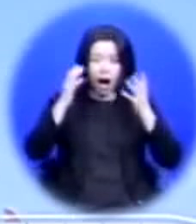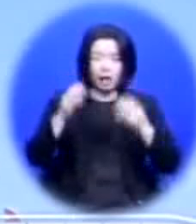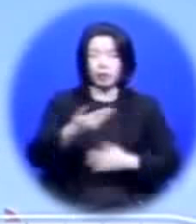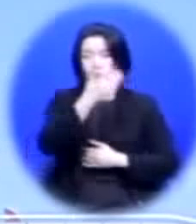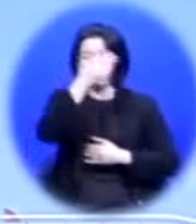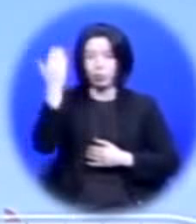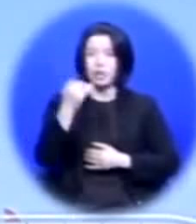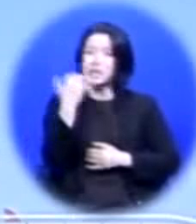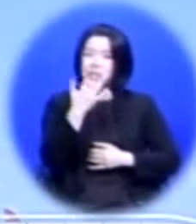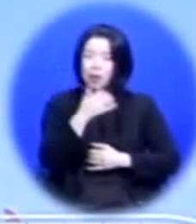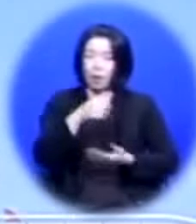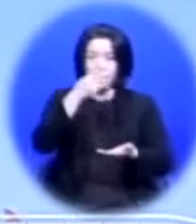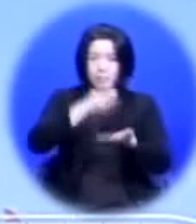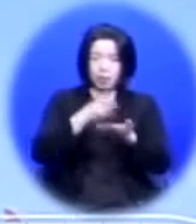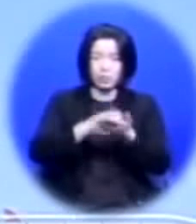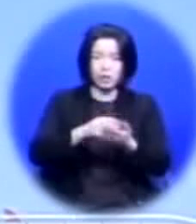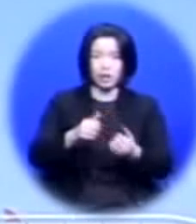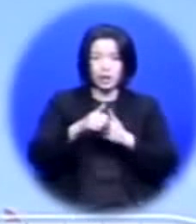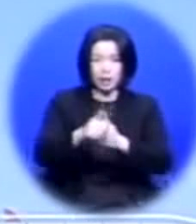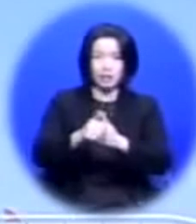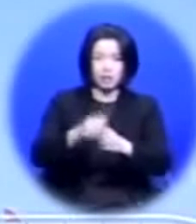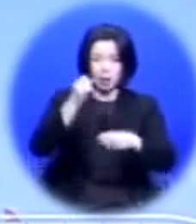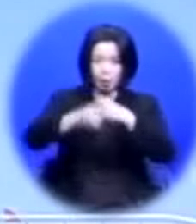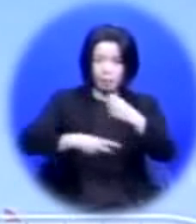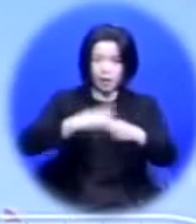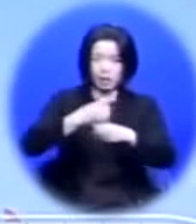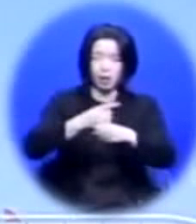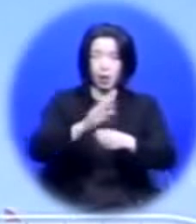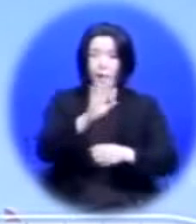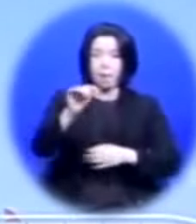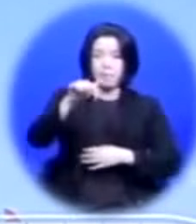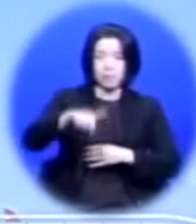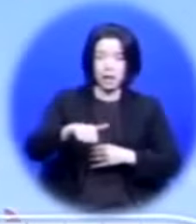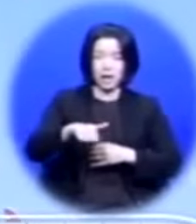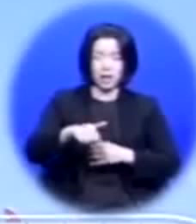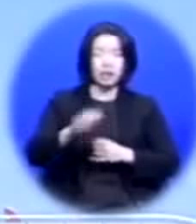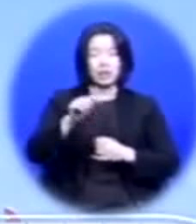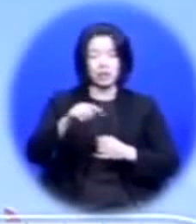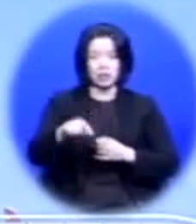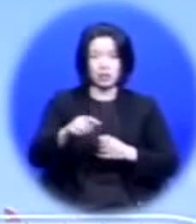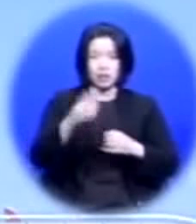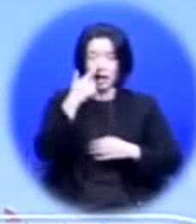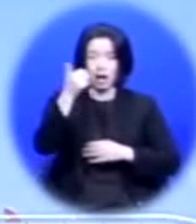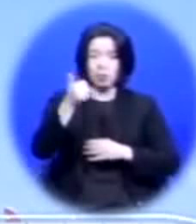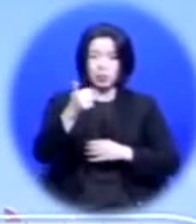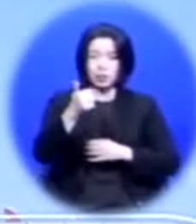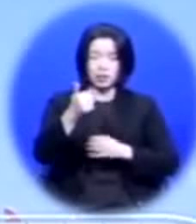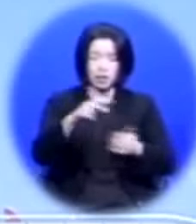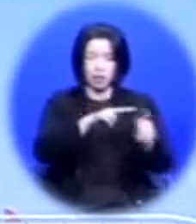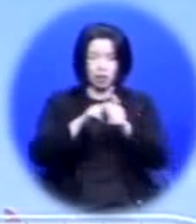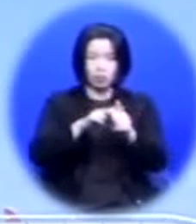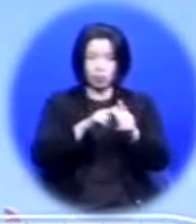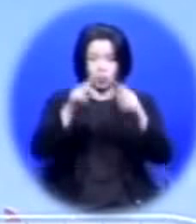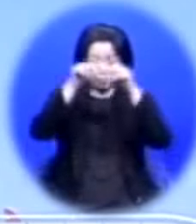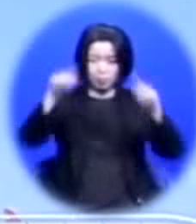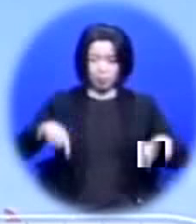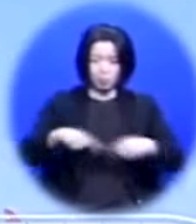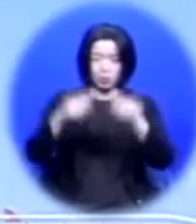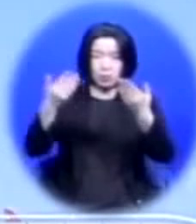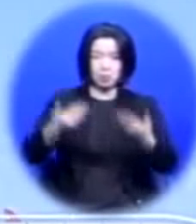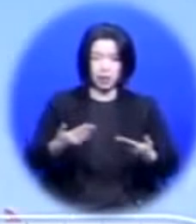관한 법률에 따라서 매년이 박에 신상과 사진 정보가 담 우편물을 받기